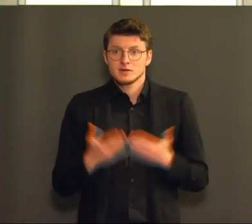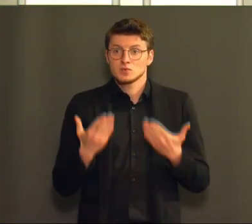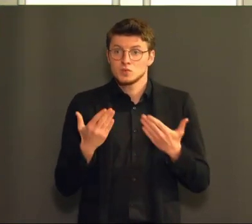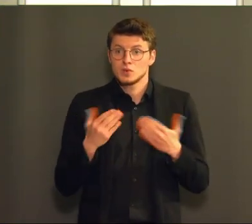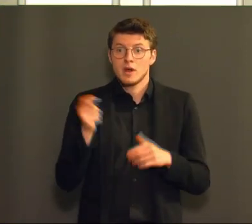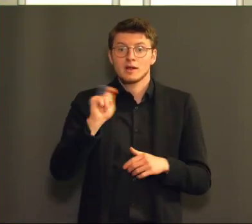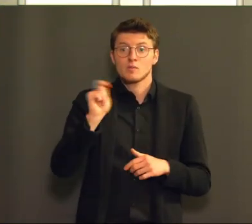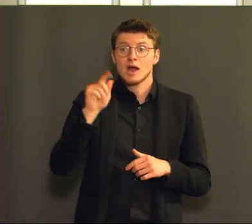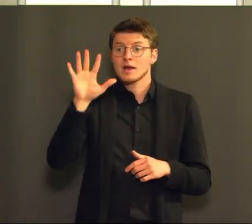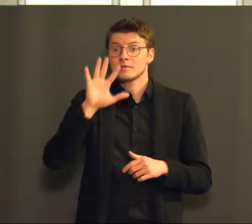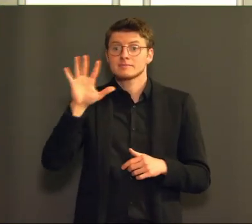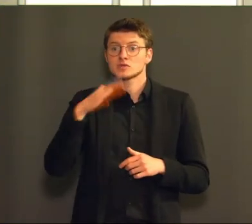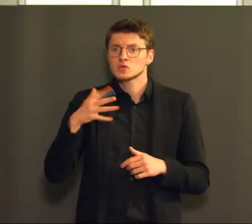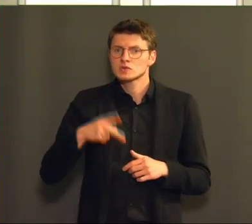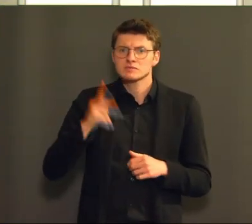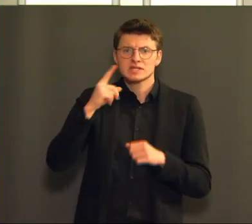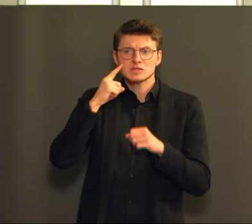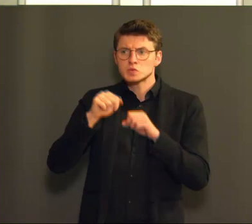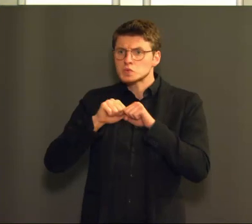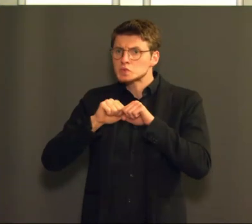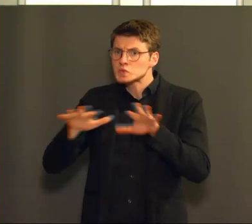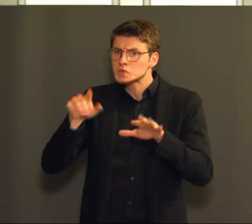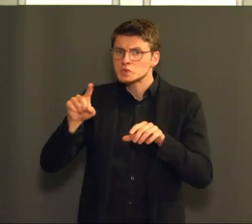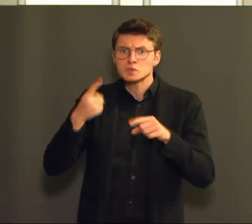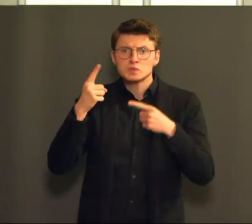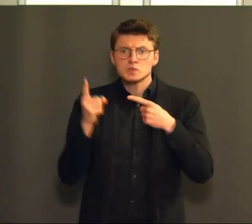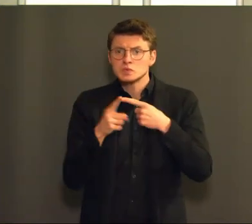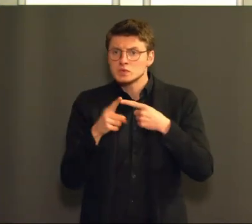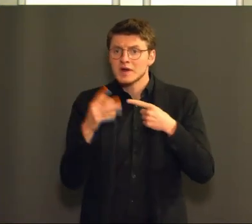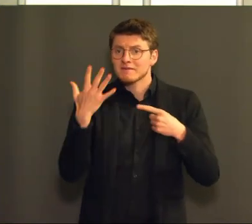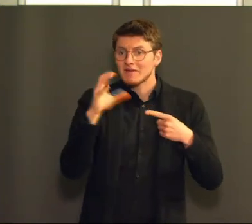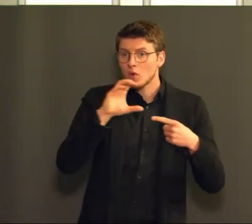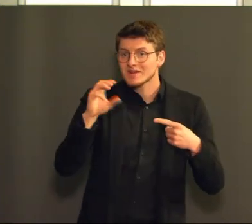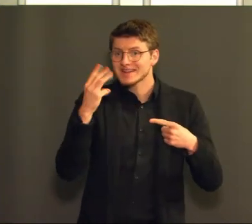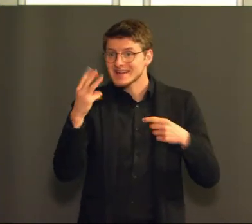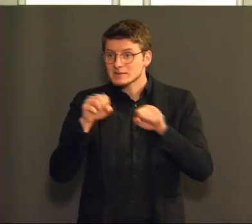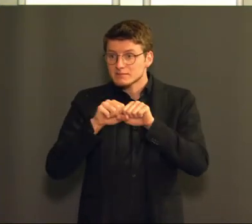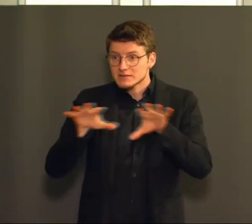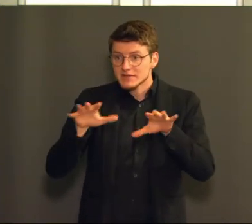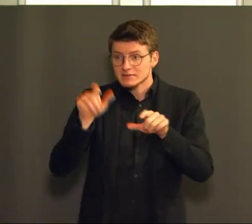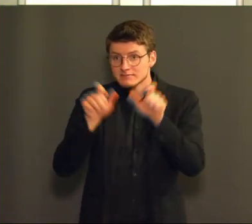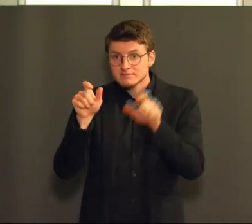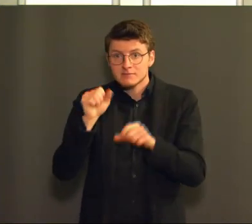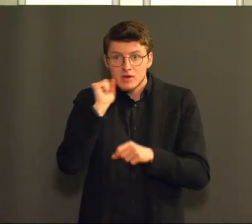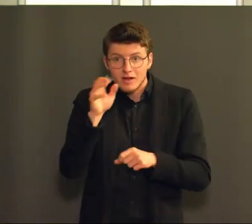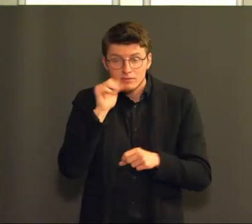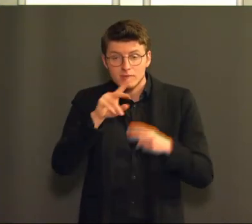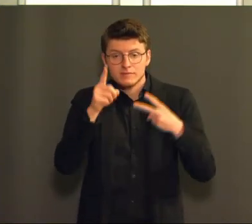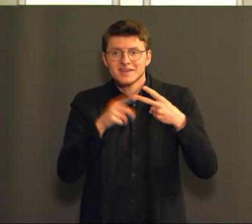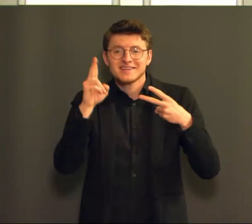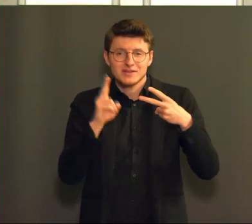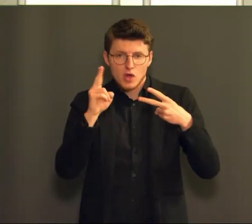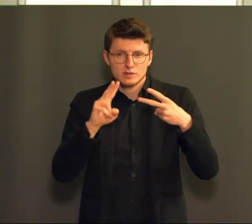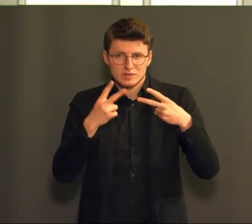provincie met het hoogste aantal nieuwe besmettingen, 503 per dag, gevolgd door Henegouwen, Brussel,